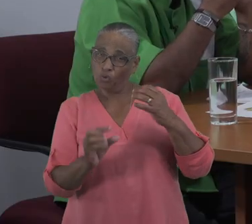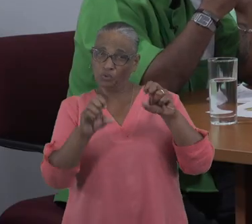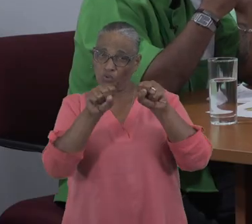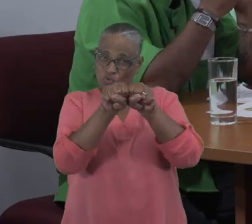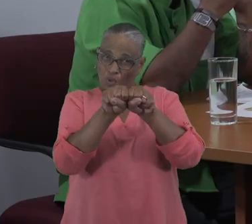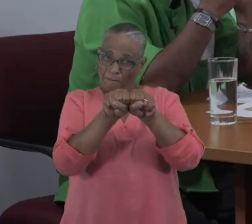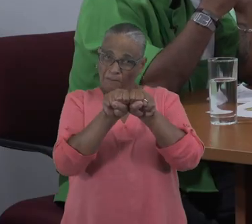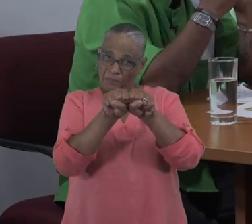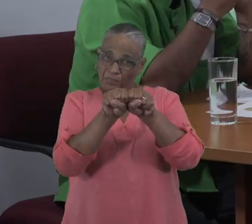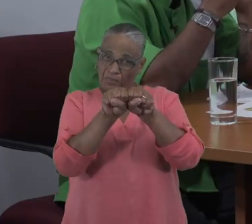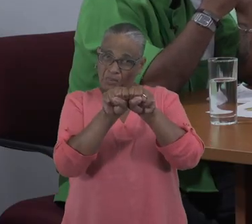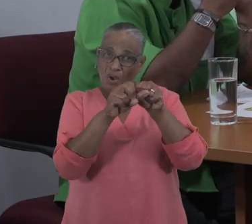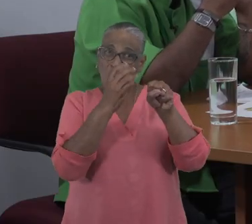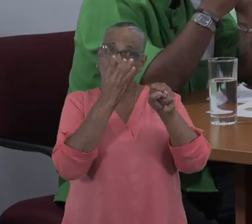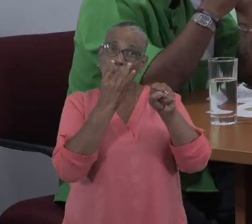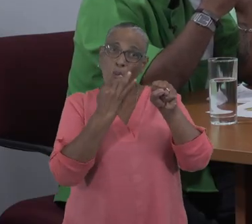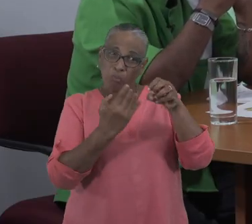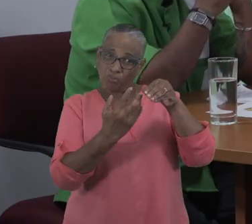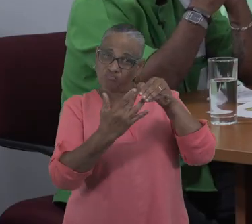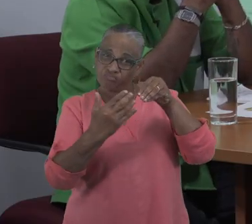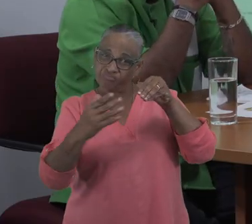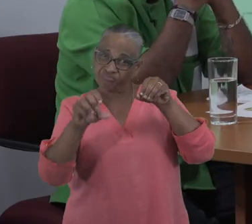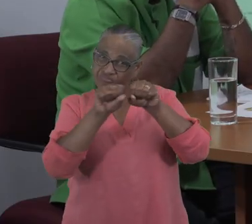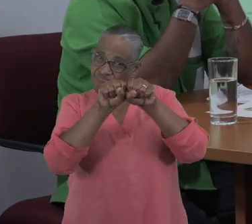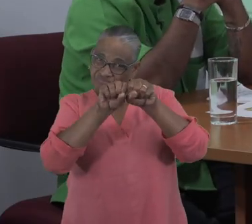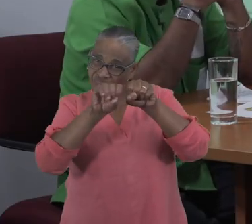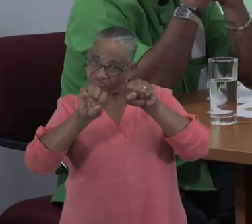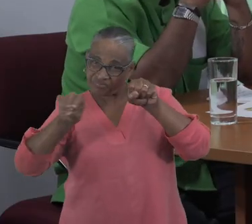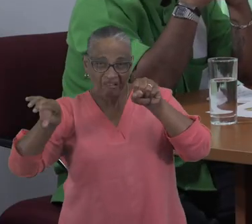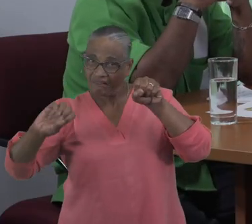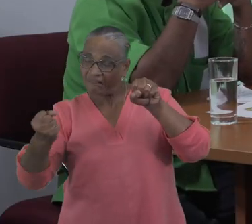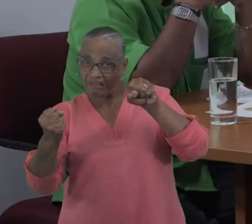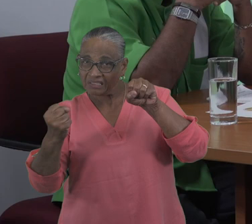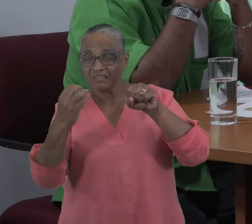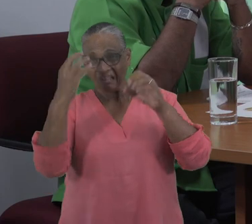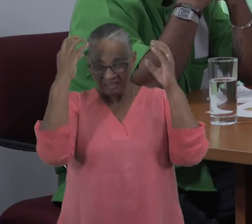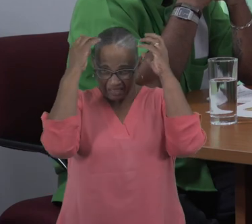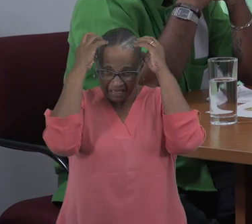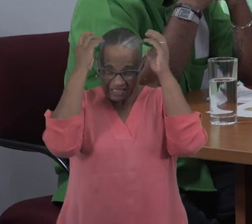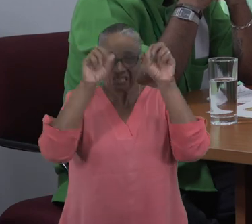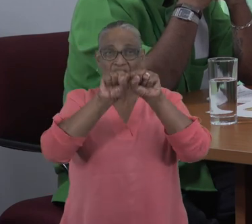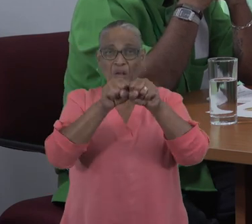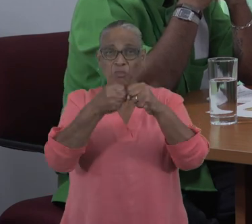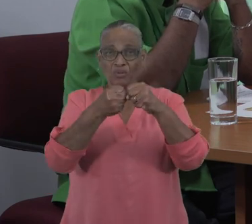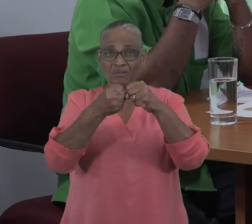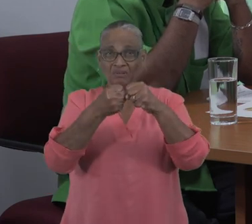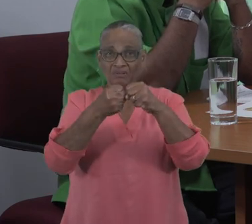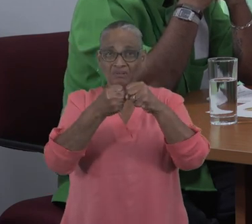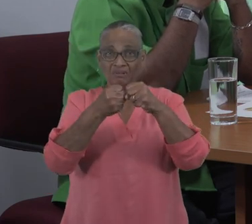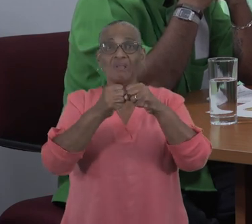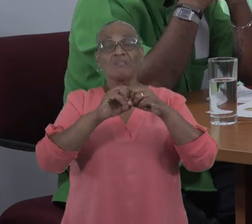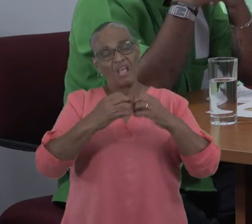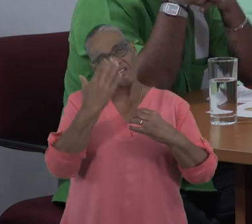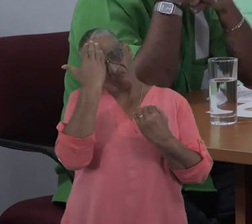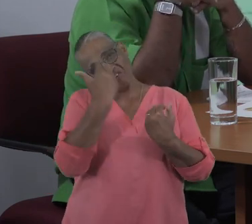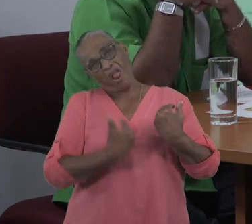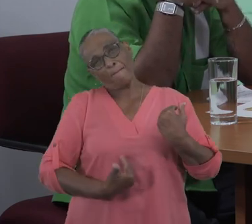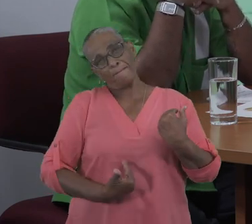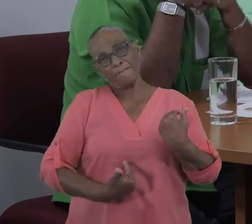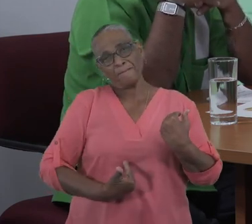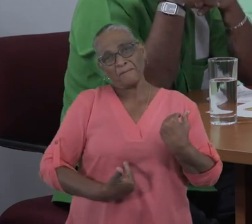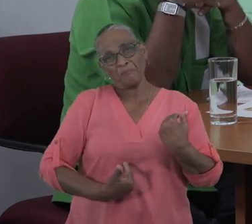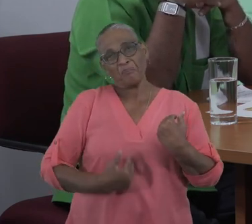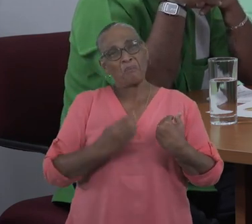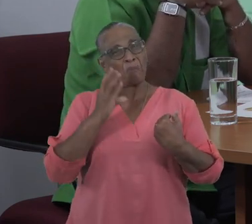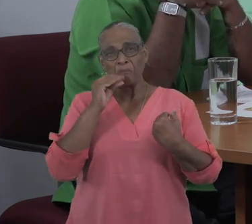verstopt, waardoor er geen bloed komt in een deel van de hersenen. En dan gaan die hersenen beschadigen. En dan kan je